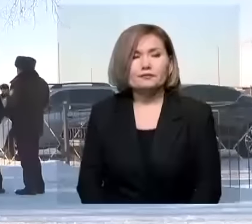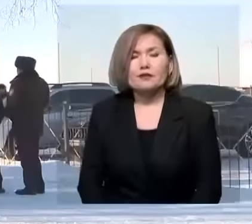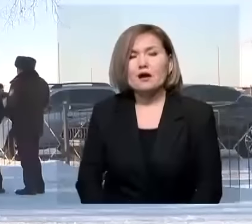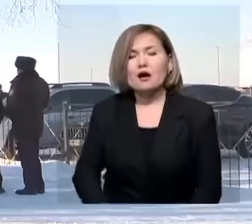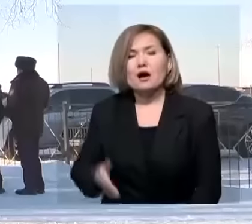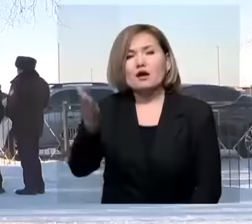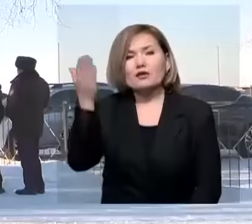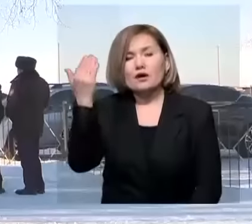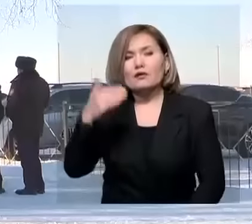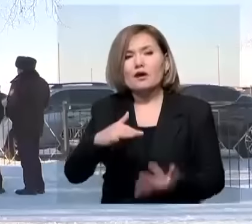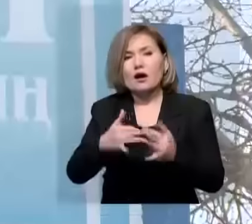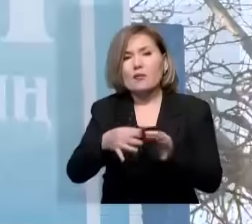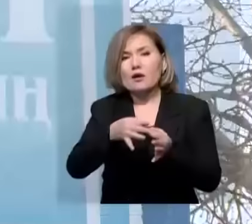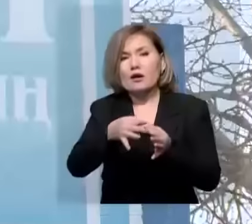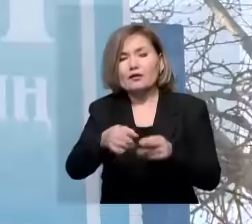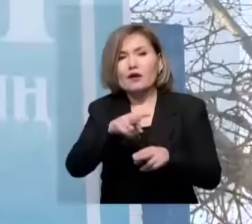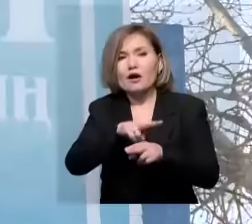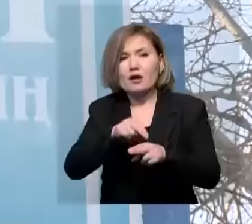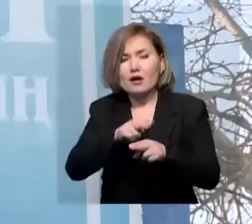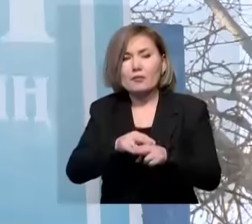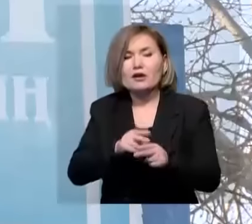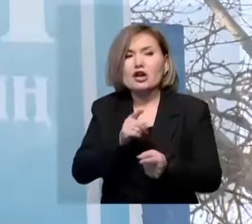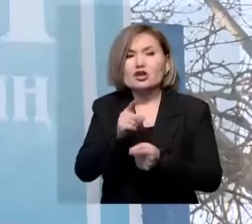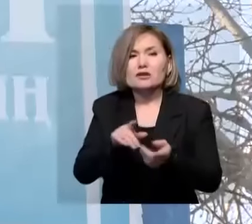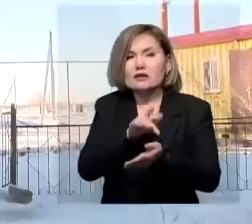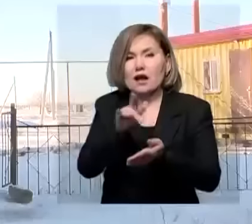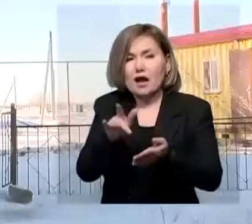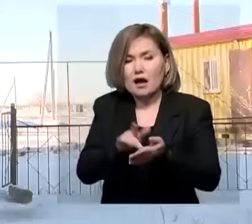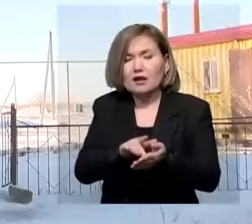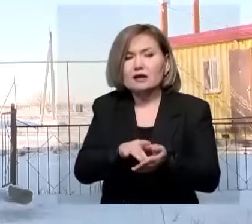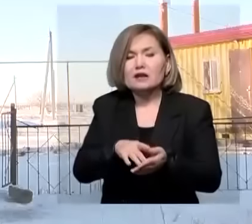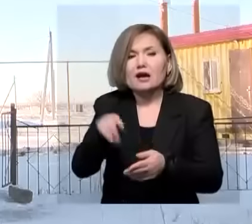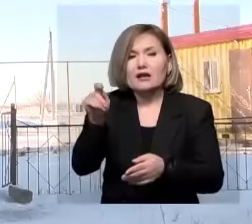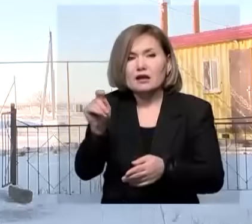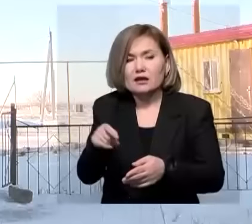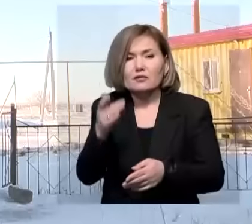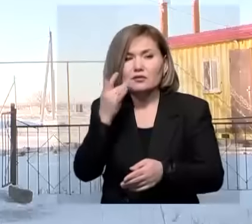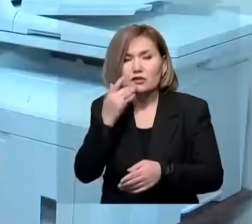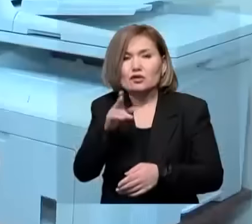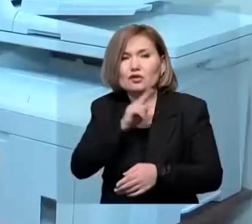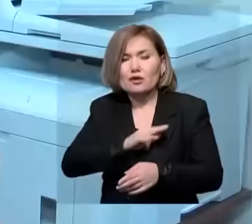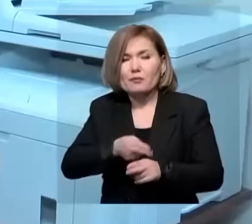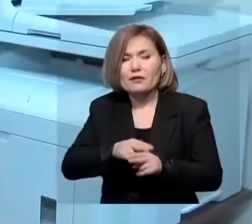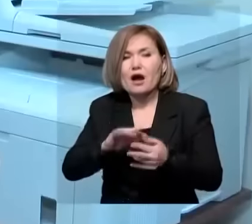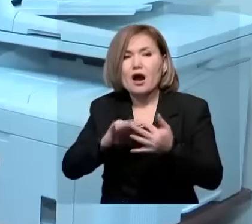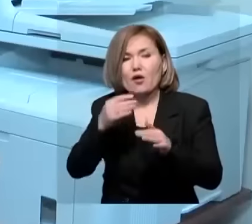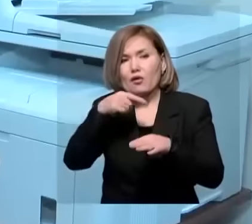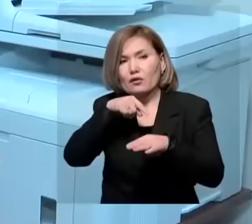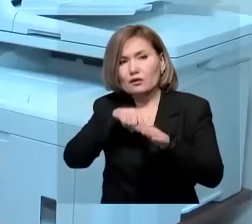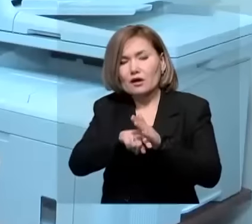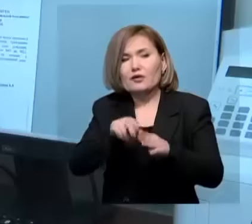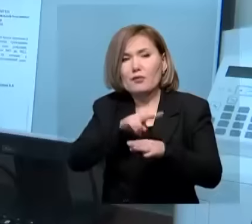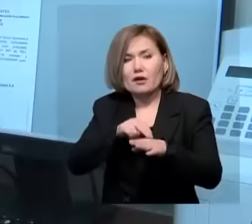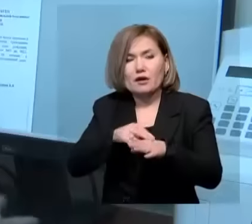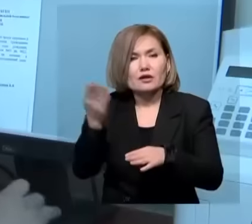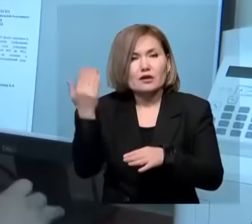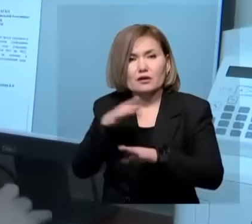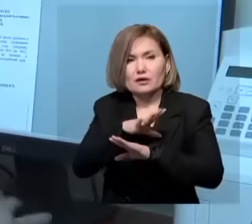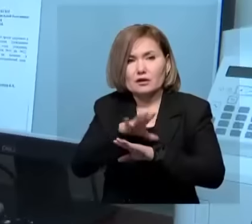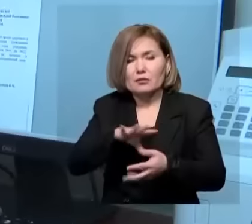Бұрын Талап ауылына бекітілген учаскелік инспектор Жезқазғаннан келіп жұмыс істейтін. Ауыл ішінде полиция болмағандықтан қоғамдық тәртіпті үнемі бақылауда ұстау